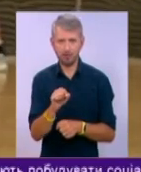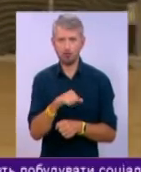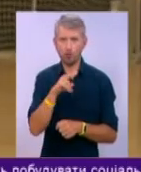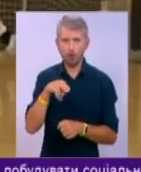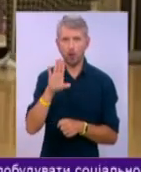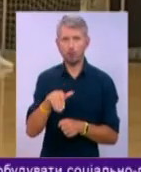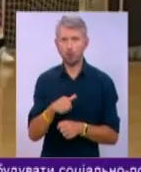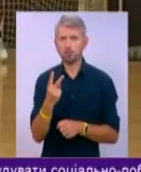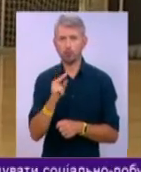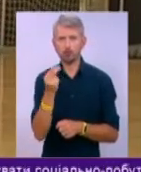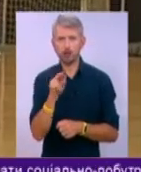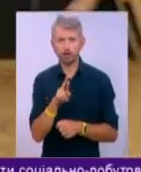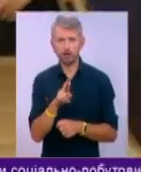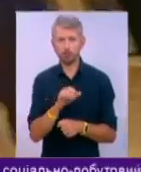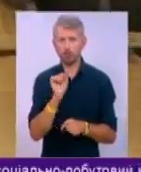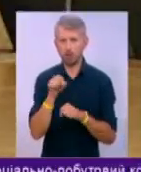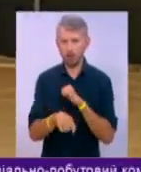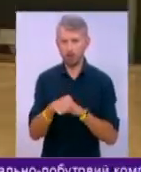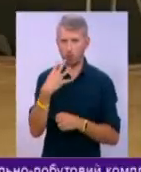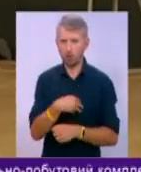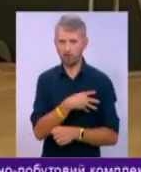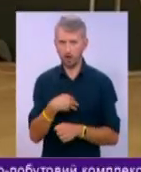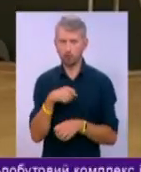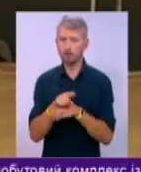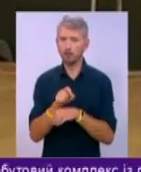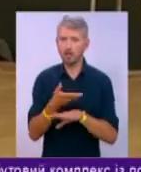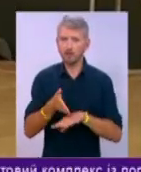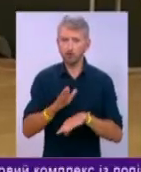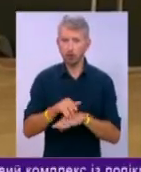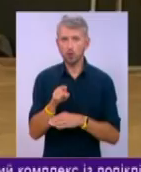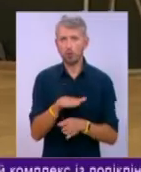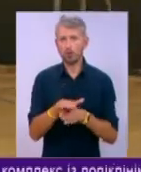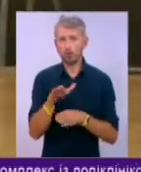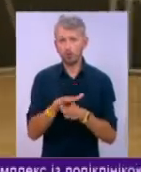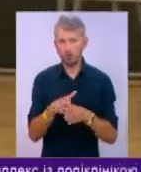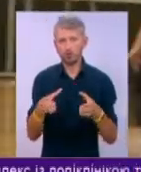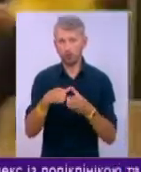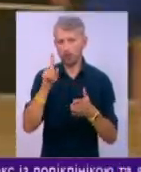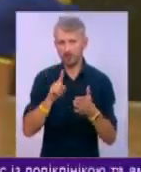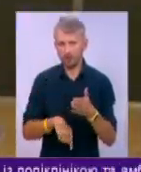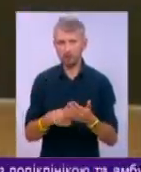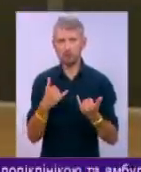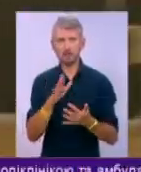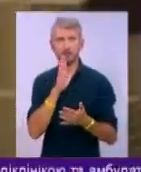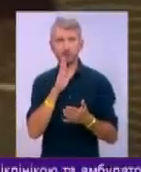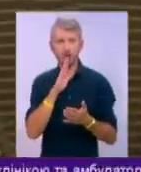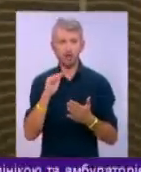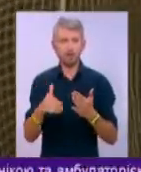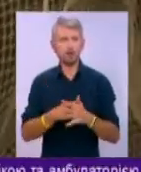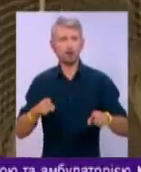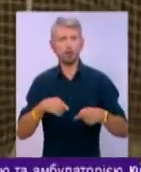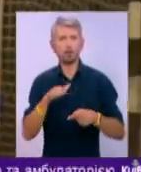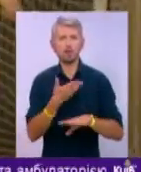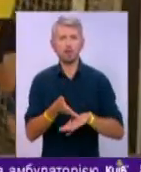і потім 2 червня на виїзді Хорватію. Завдання важке, але його виконання в команді вірять. Наразі дівчата відновлюються